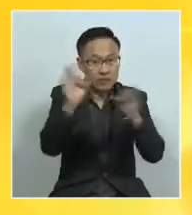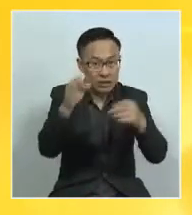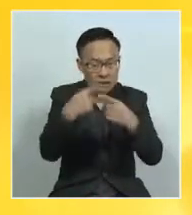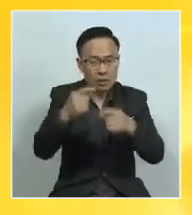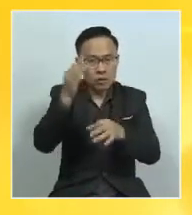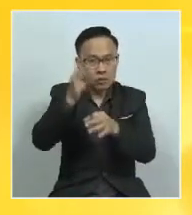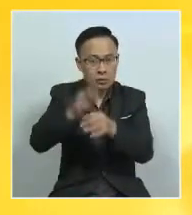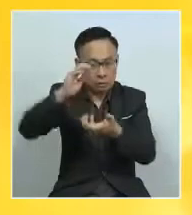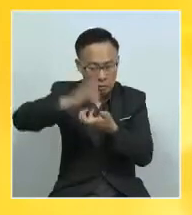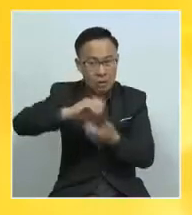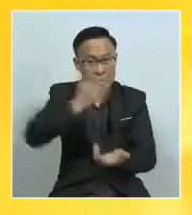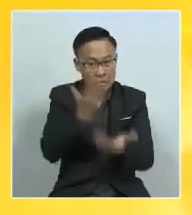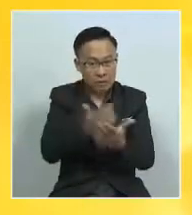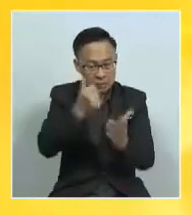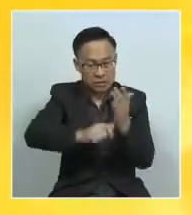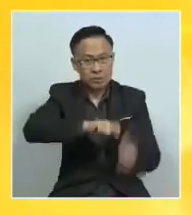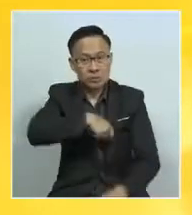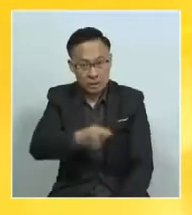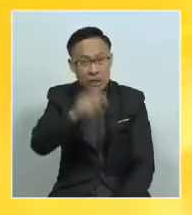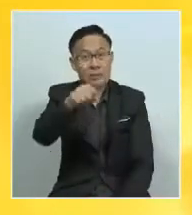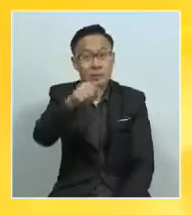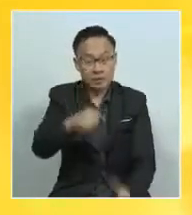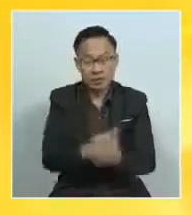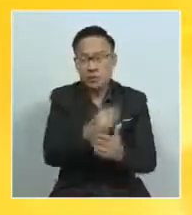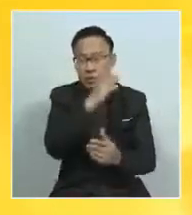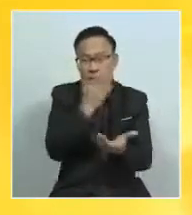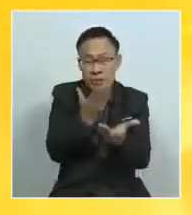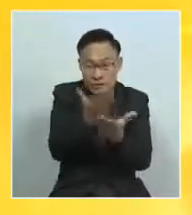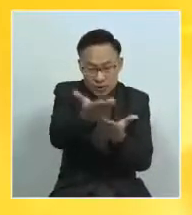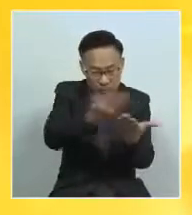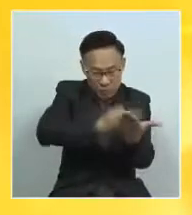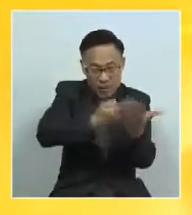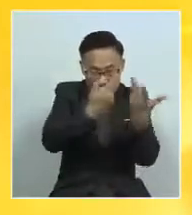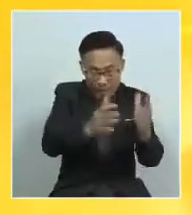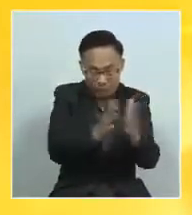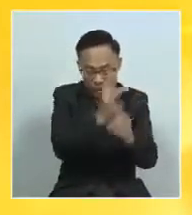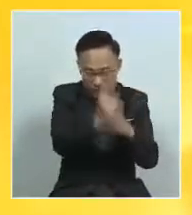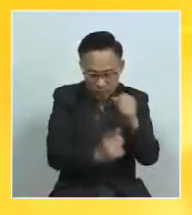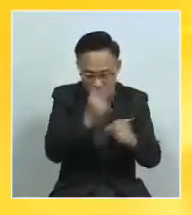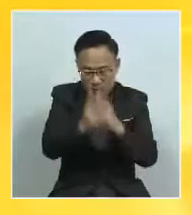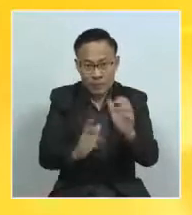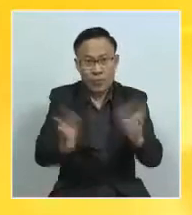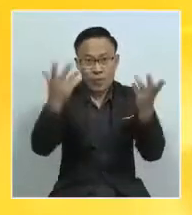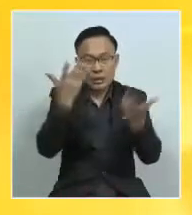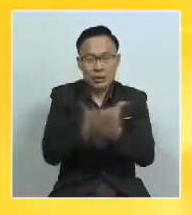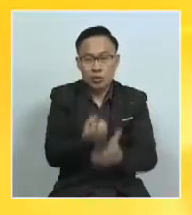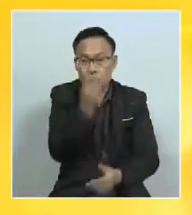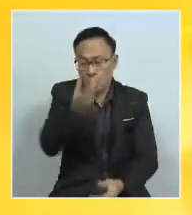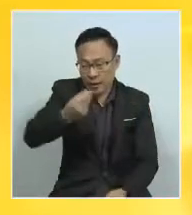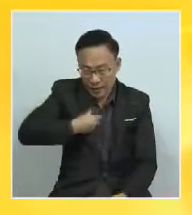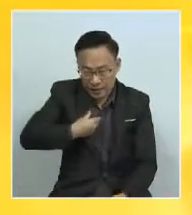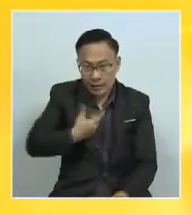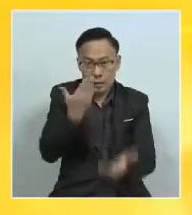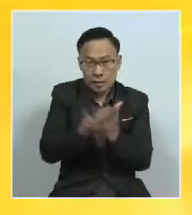สินหรือว่าทกส.พอเสร็จแล้วถ้าเรามีเงินเข้ามาหรือว่าครบระยะเวลาอ ัน นั้นเขาไม่ต้องเสียดอกเบี้ยไม่ต้องเสียภาษีอะไรเลย ใช่ไหมค